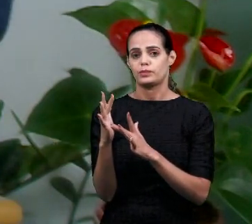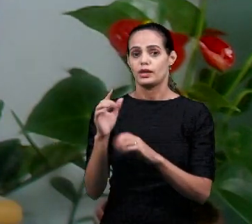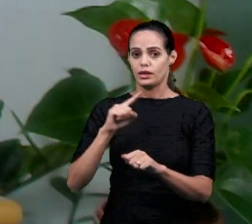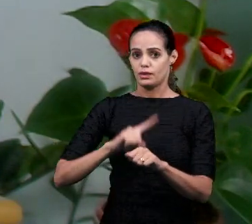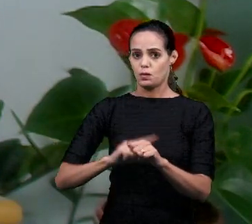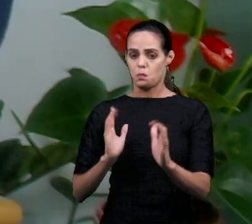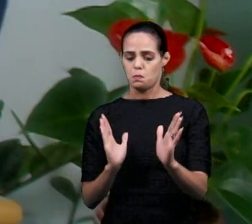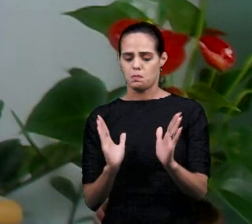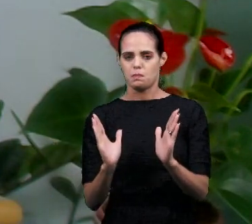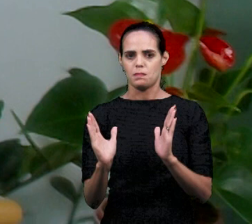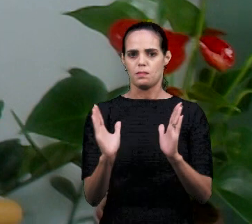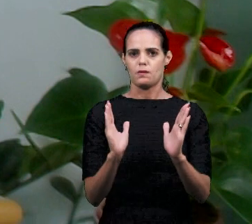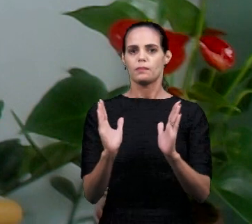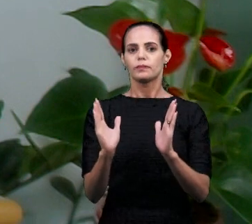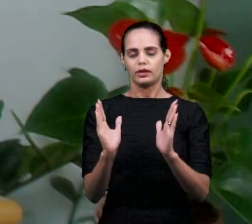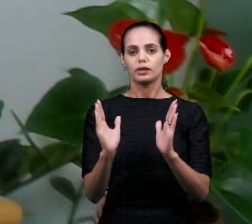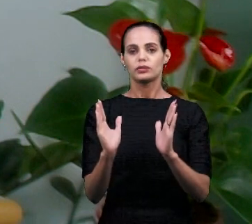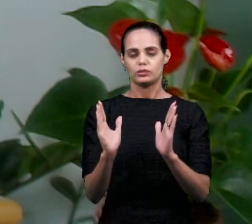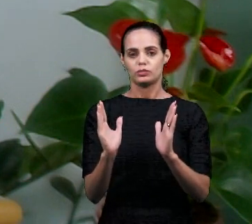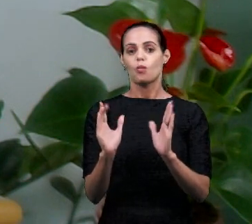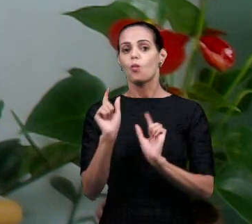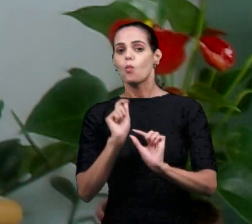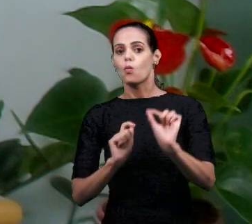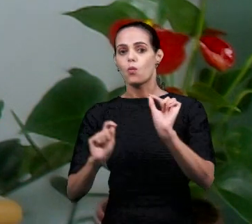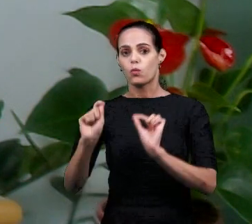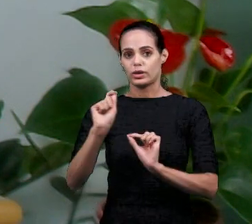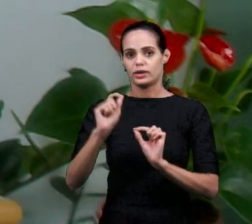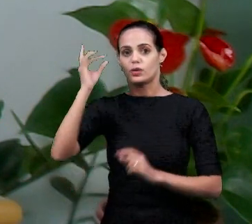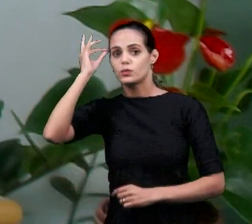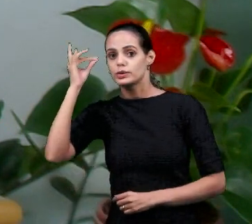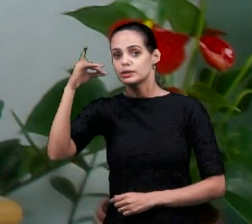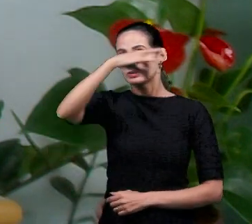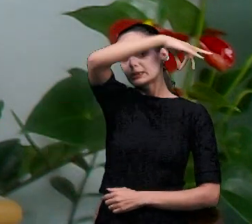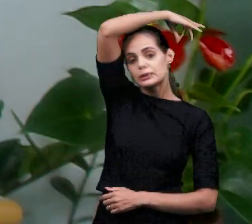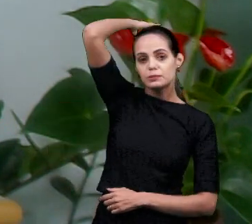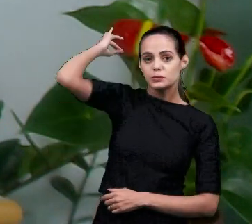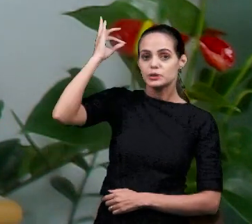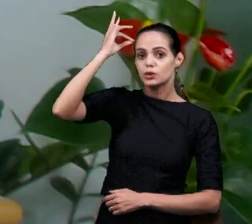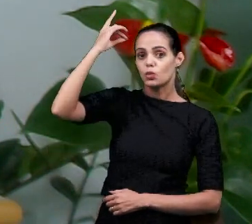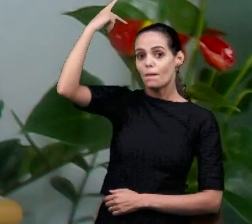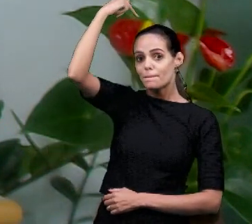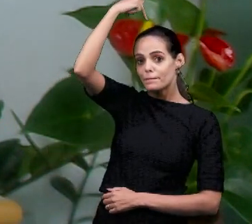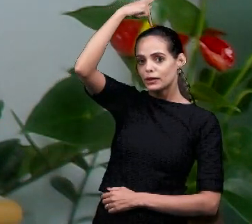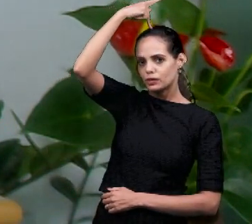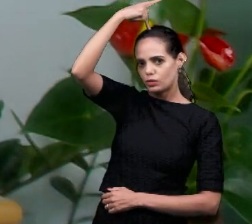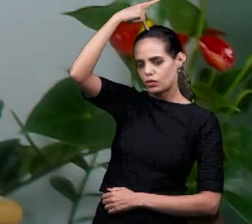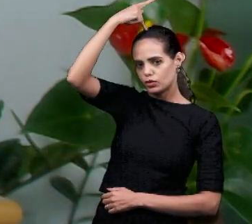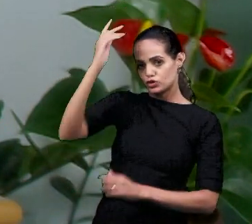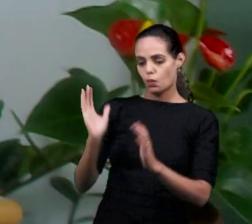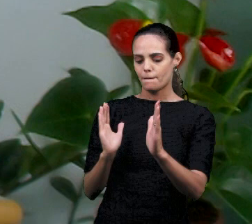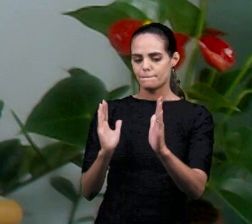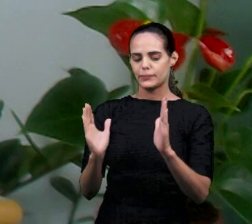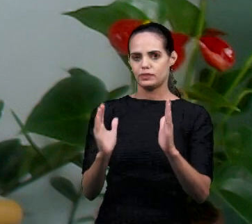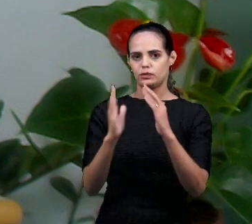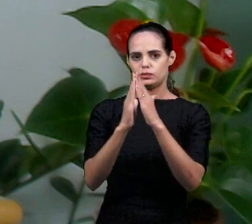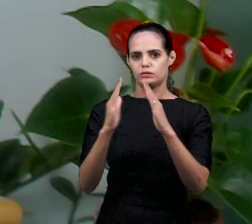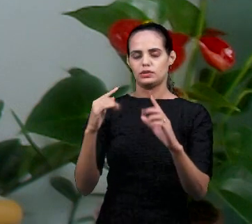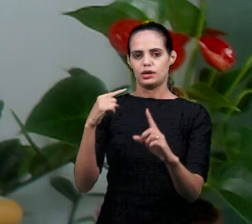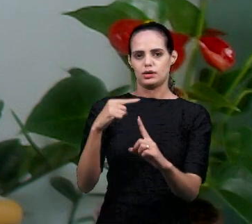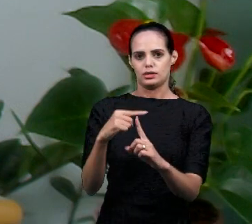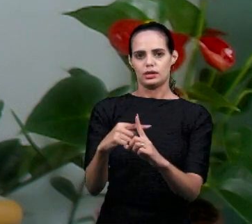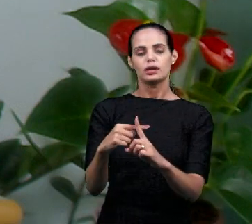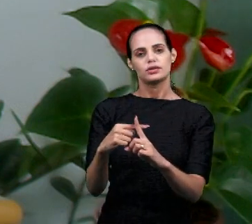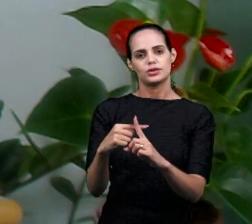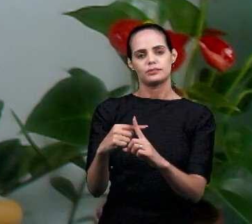allait venir. C'était la période où, où il allait avoir la domination du Saint-Esprit, qui est la période